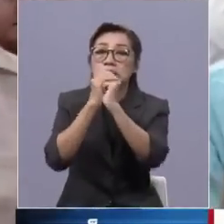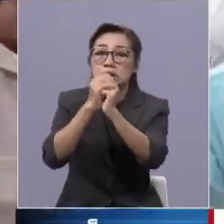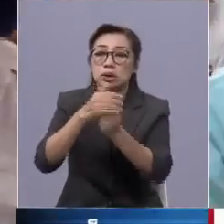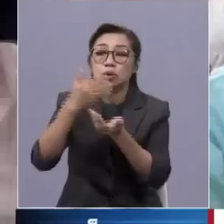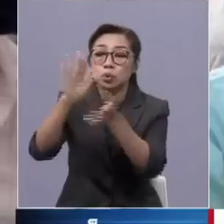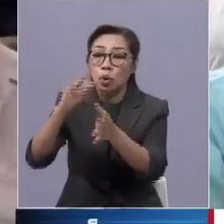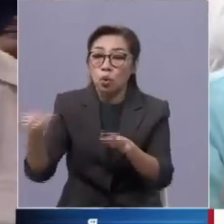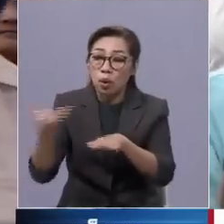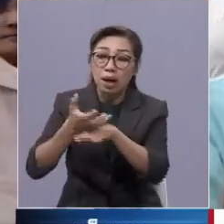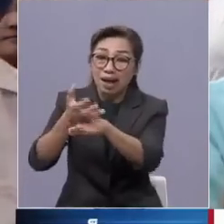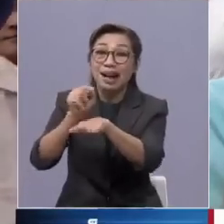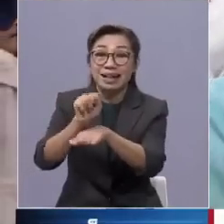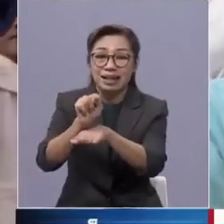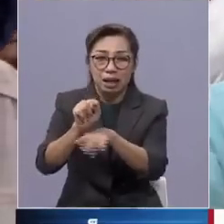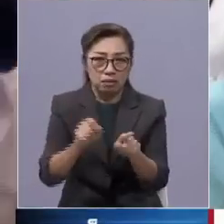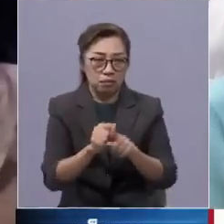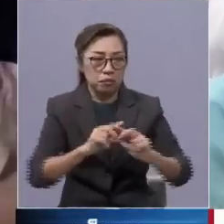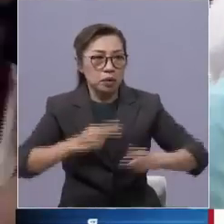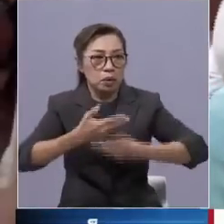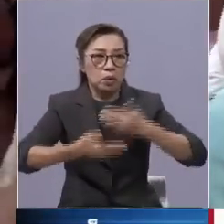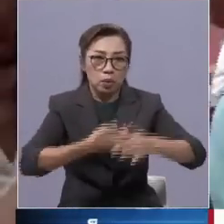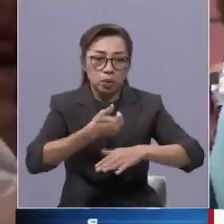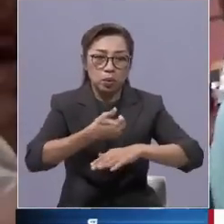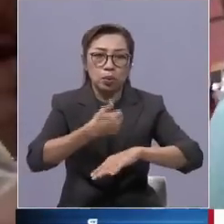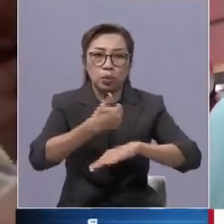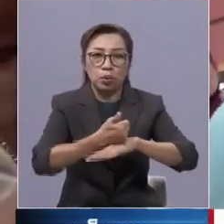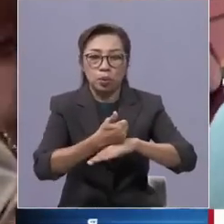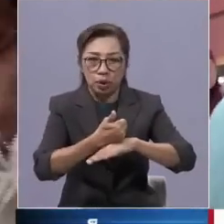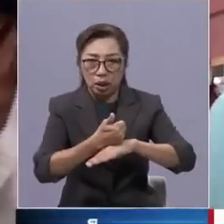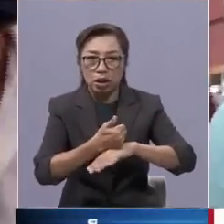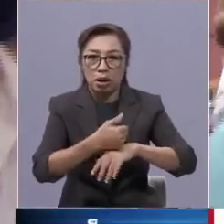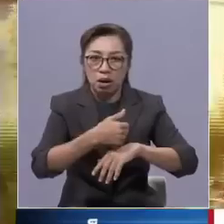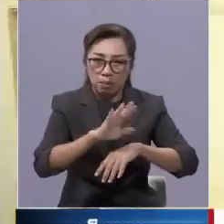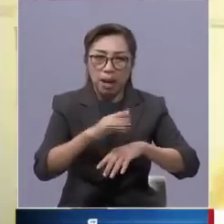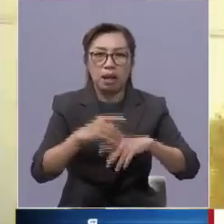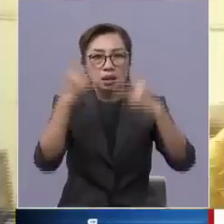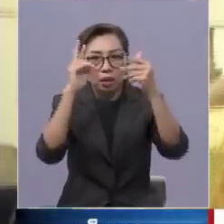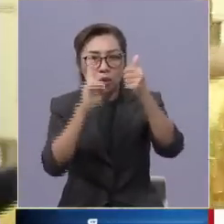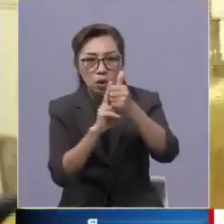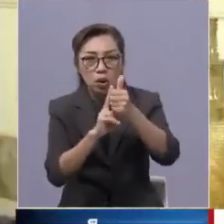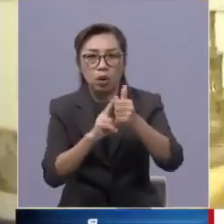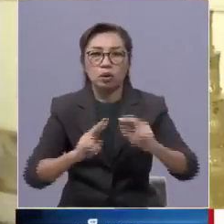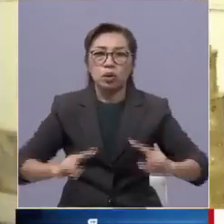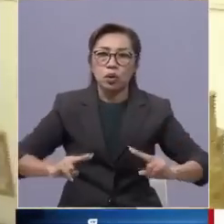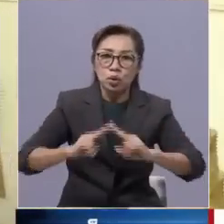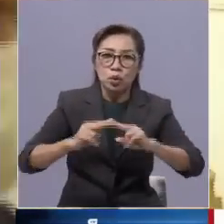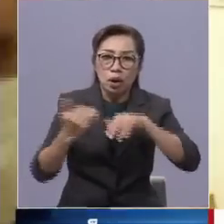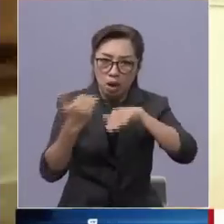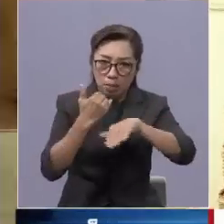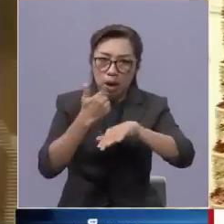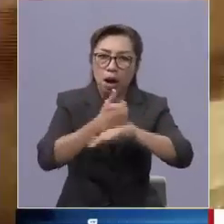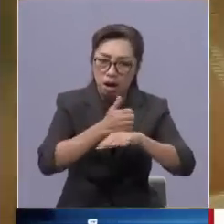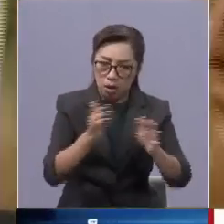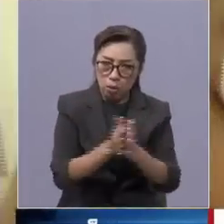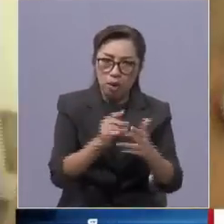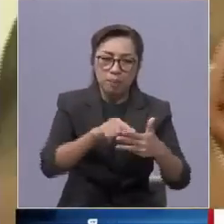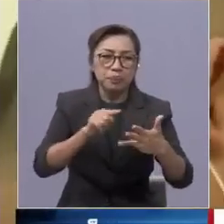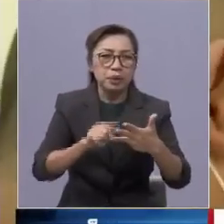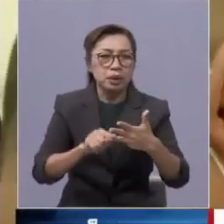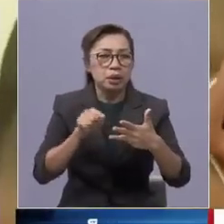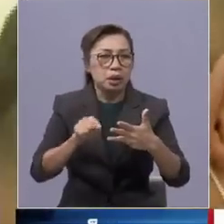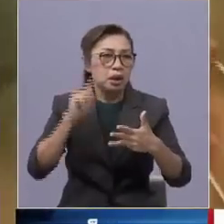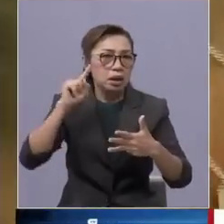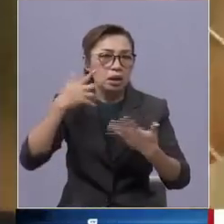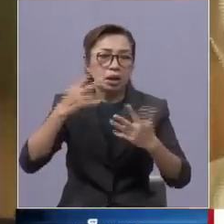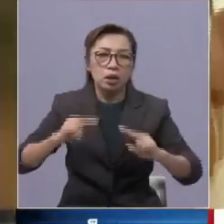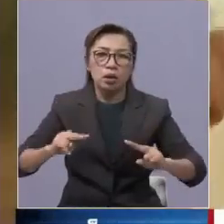เห็นว่ามีคุณภูมิธรรมจะไปด้วยรองนายกรัฐมนตรีว่าการกระทรวงพาณิชย์คุณสุริยะจึงรุ่งเรืองกิจรัฐมนตรีว่าการกระทรวงคมนาคมคุณมณพรเจริญศรีรั